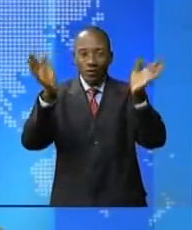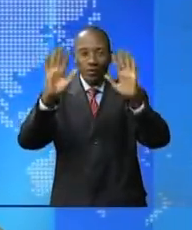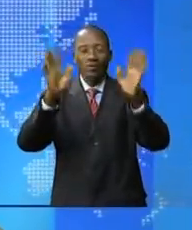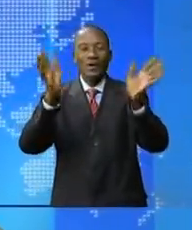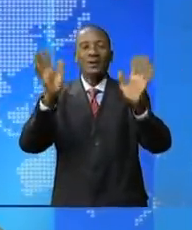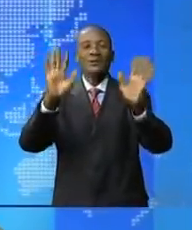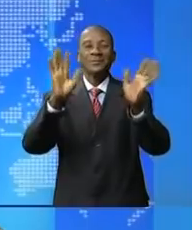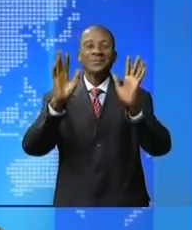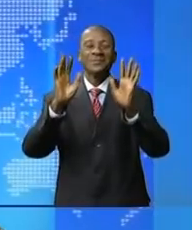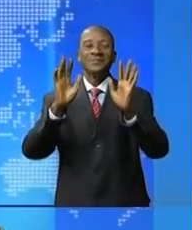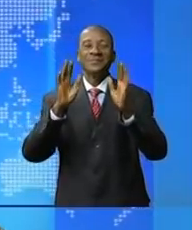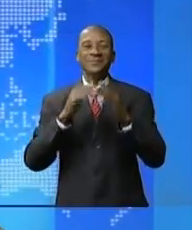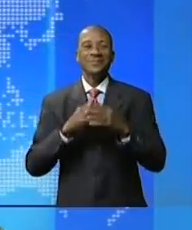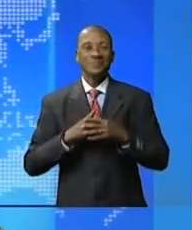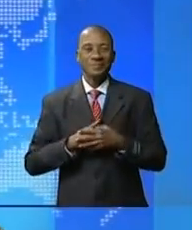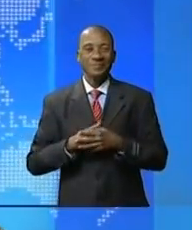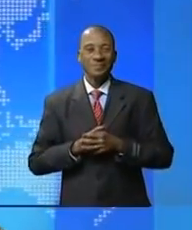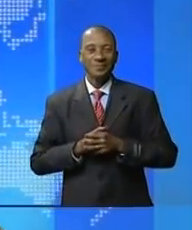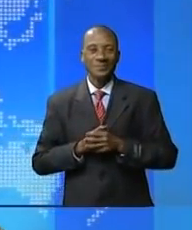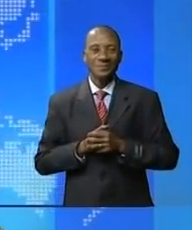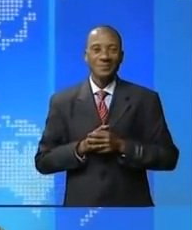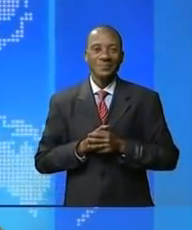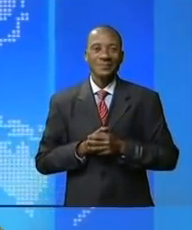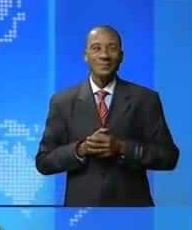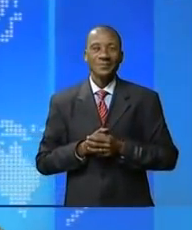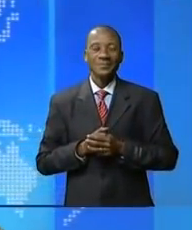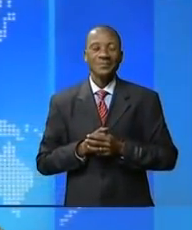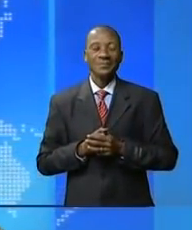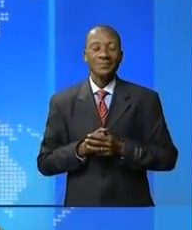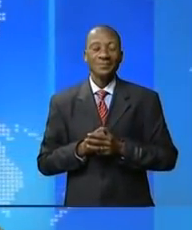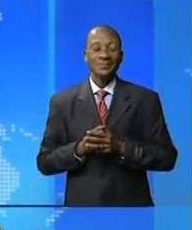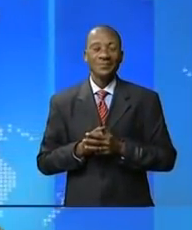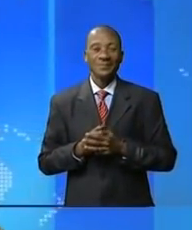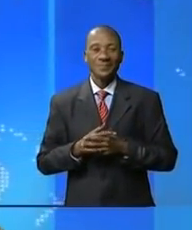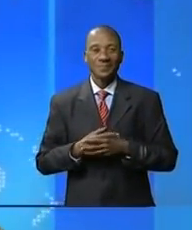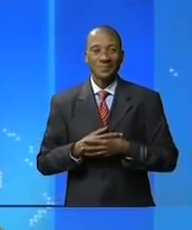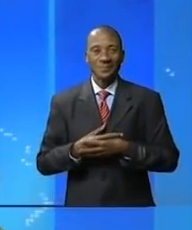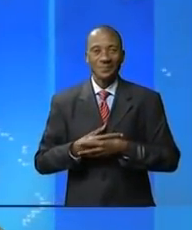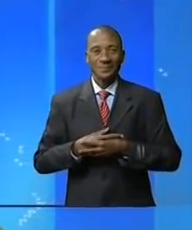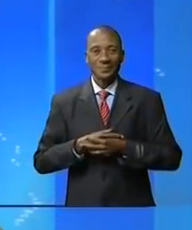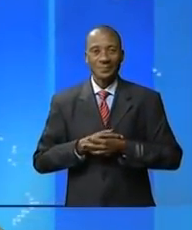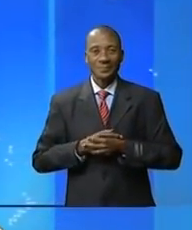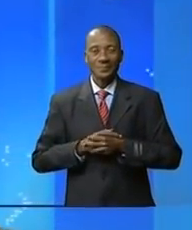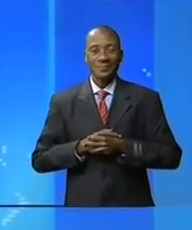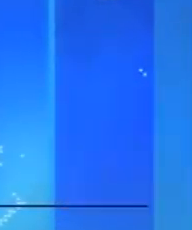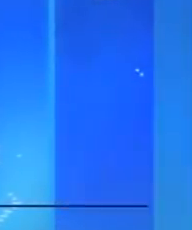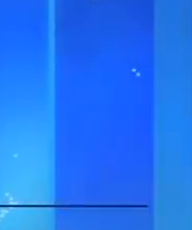7h avec le même plaisir pour la grande édition du matin. D'ici là, portez-vous bien et bonne soirée chez vous.